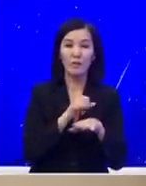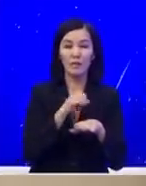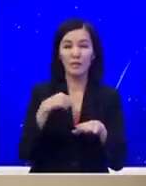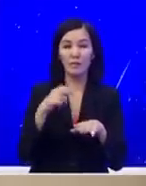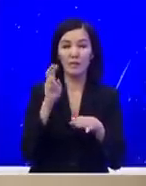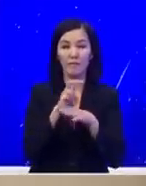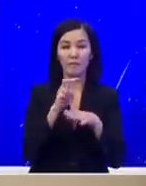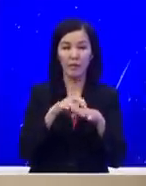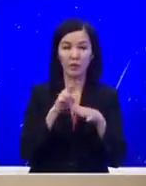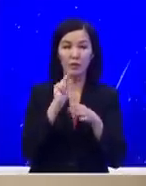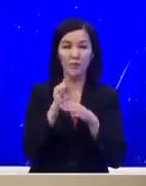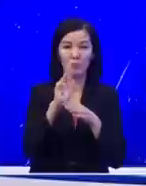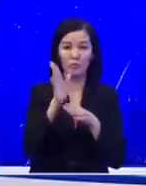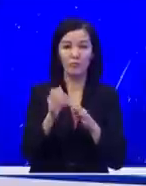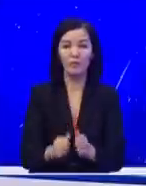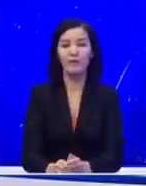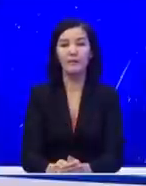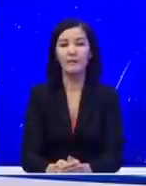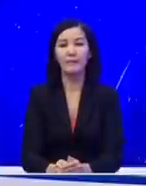врачей.